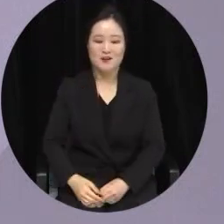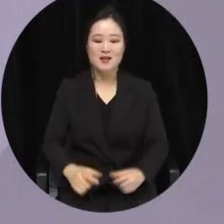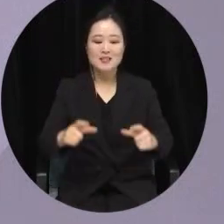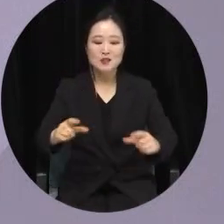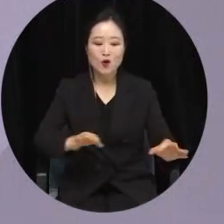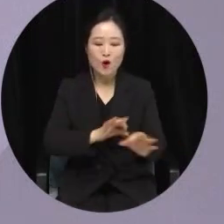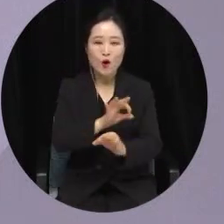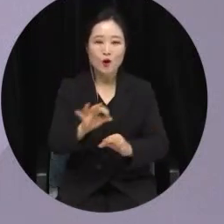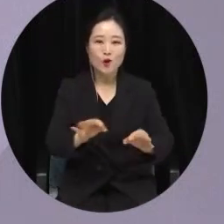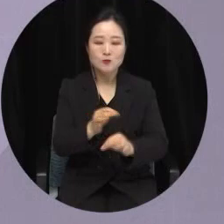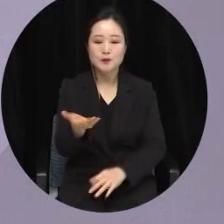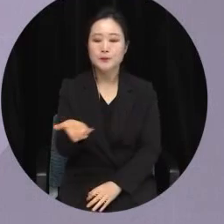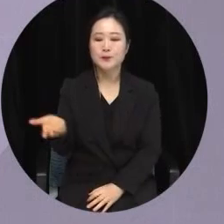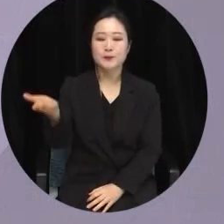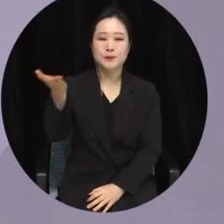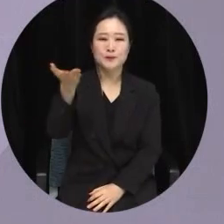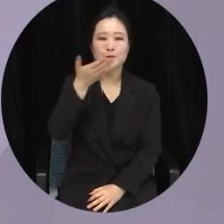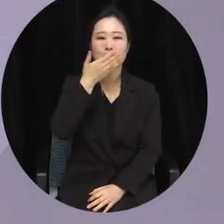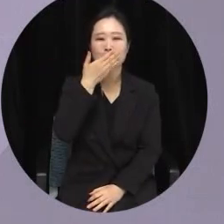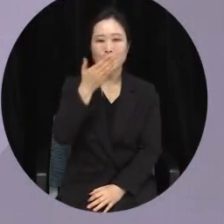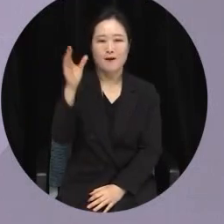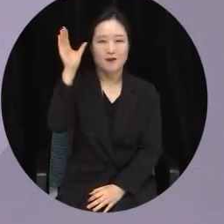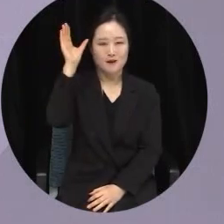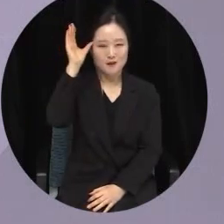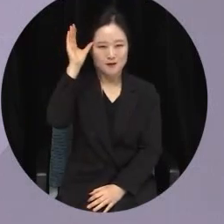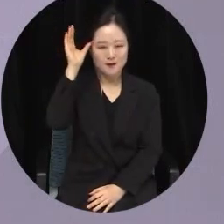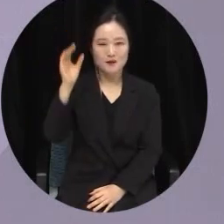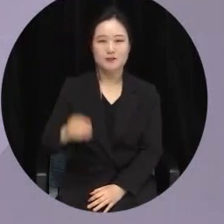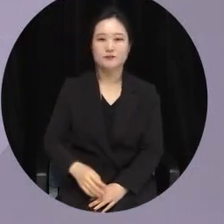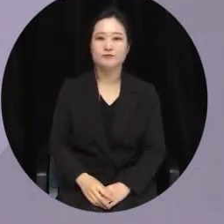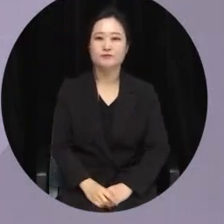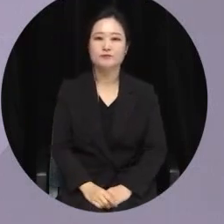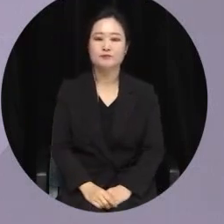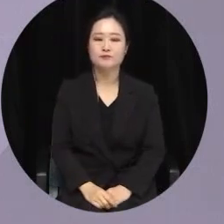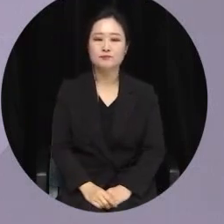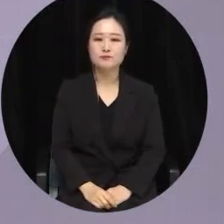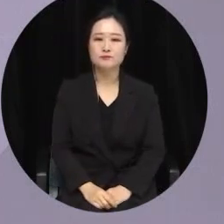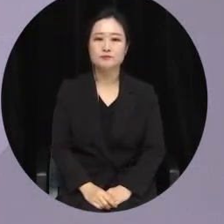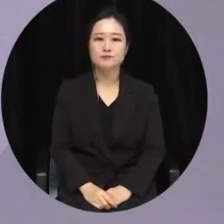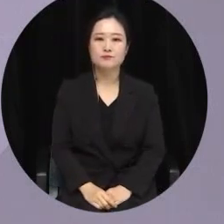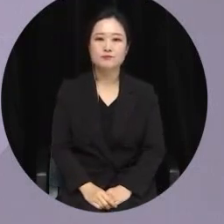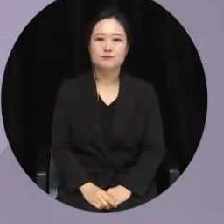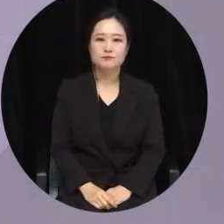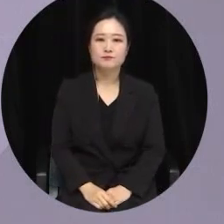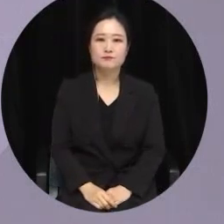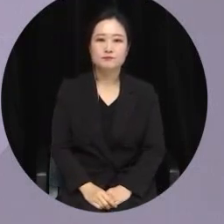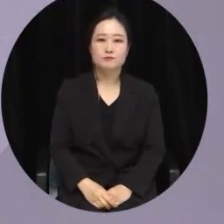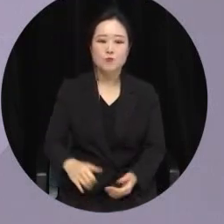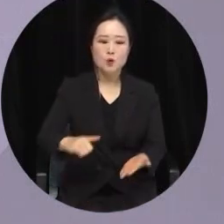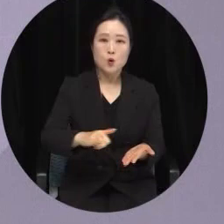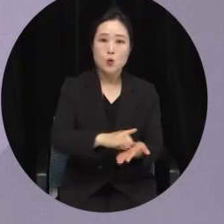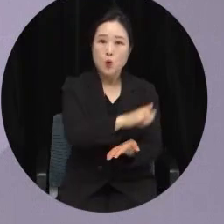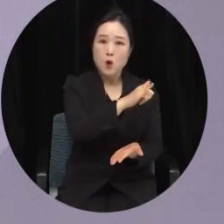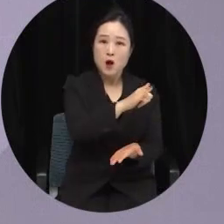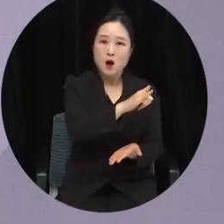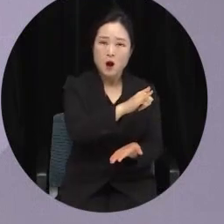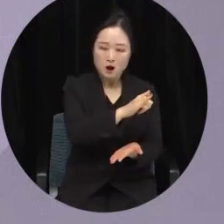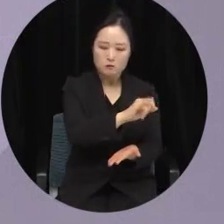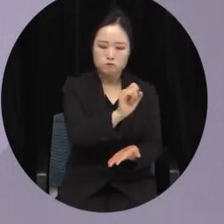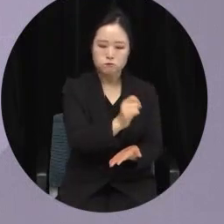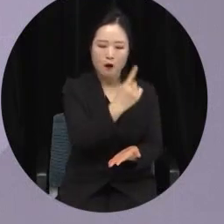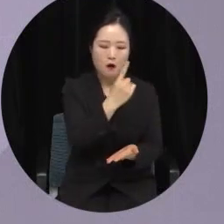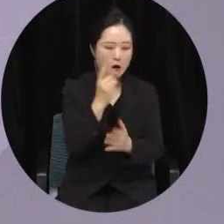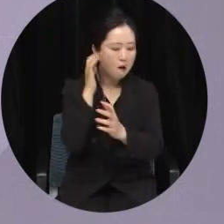역할을 할 수 있겠다 해서 이것을 활성화시켜 나가겠다는 말씀을 드리겠고요. 공항 소음 피해 지역이죠. 소음